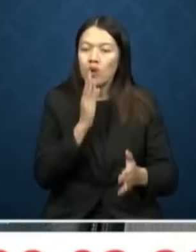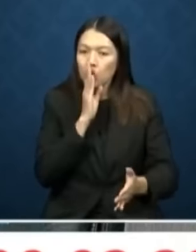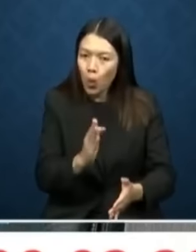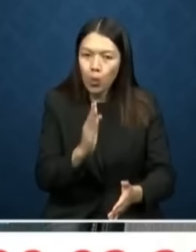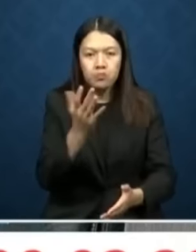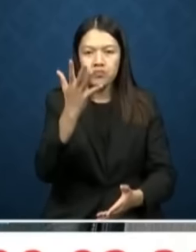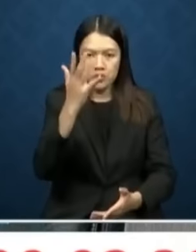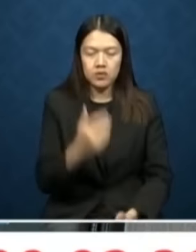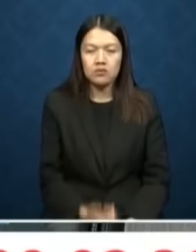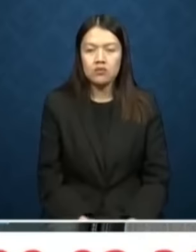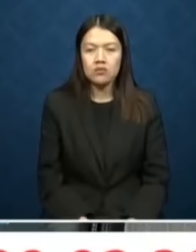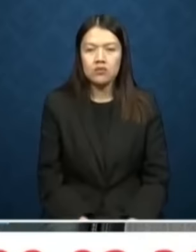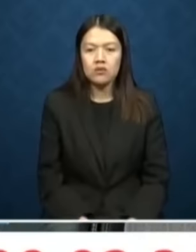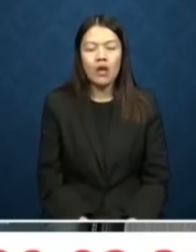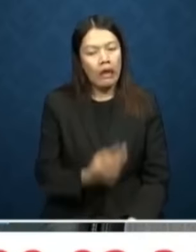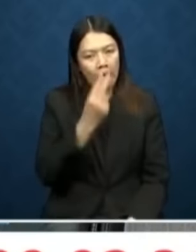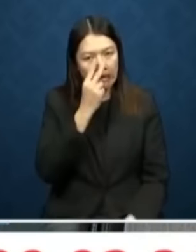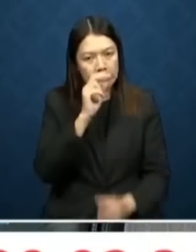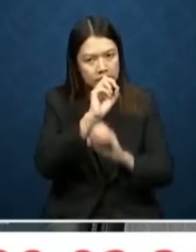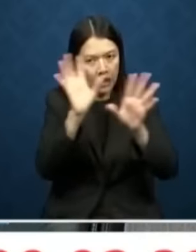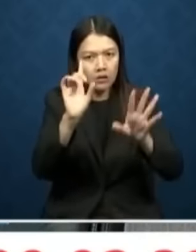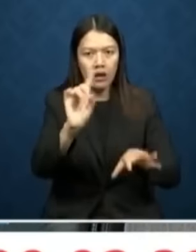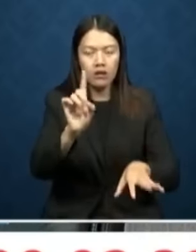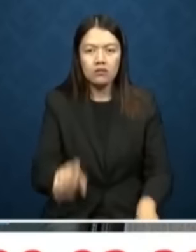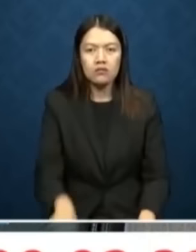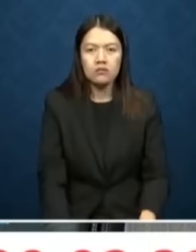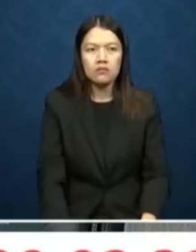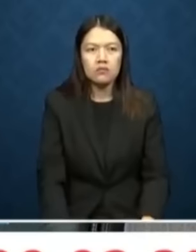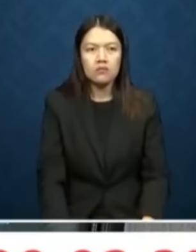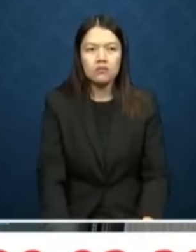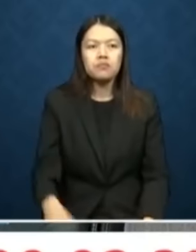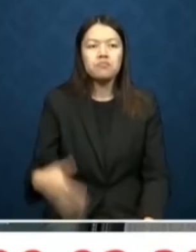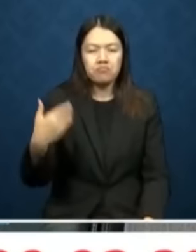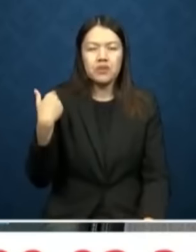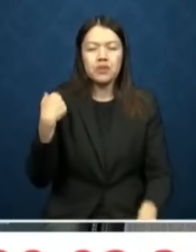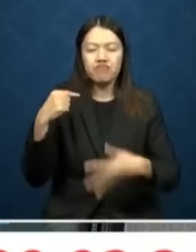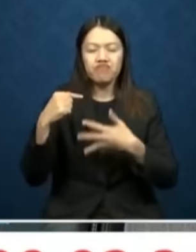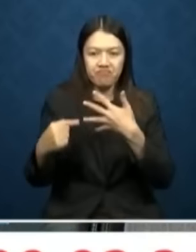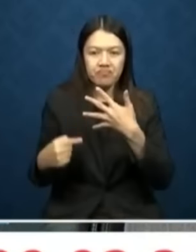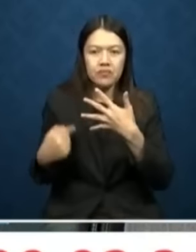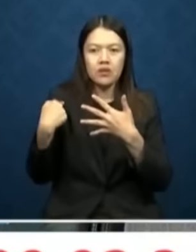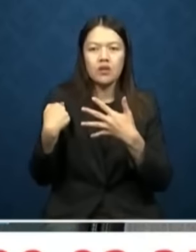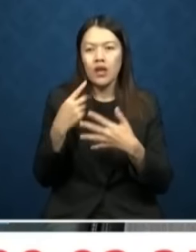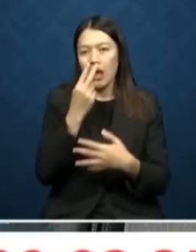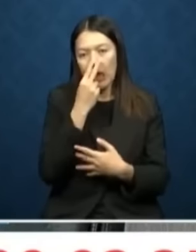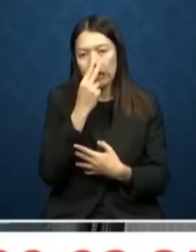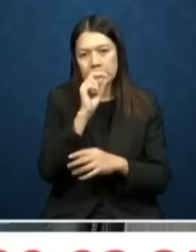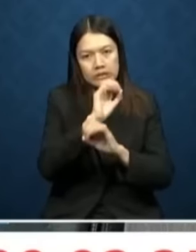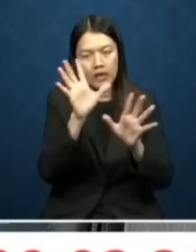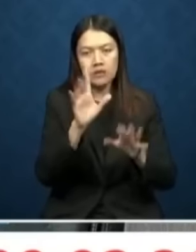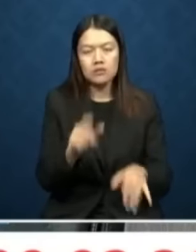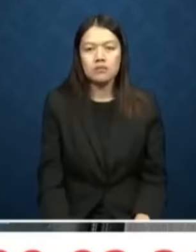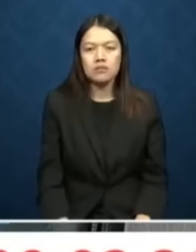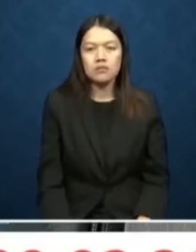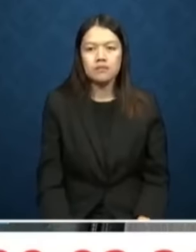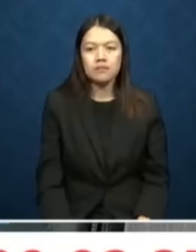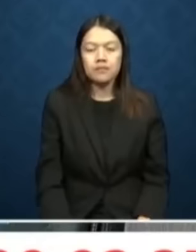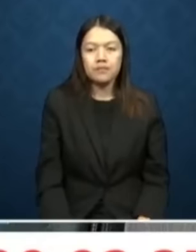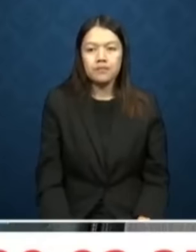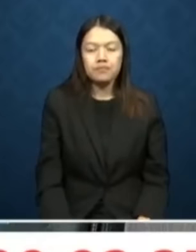ครับกรณีที่เด่นชัดที่สุดในกรณีนี้อาจจะมีอีกหลายเรื่องแต่เรื่องที่เด่นชัดที่สุดคือกรณีของอดี